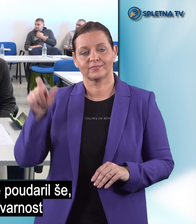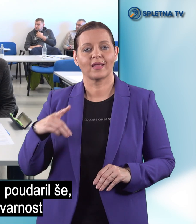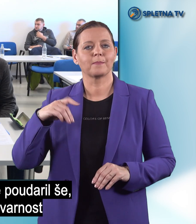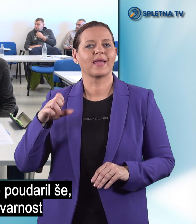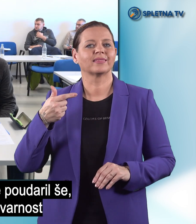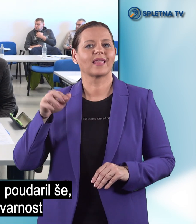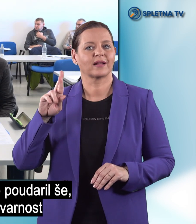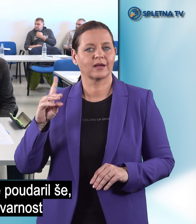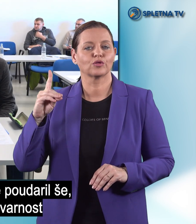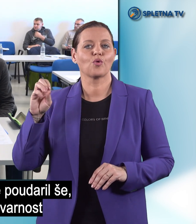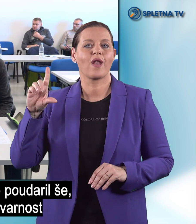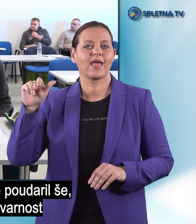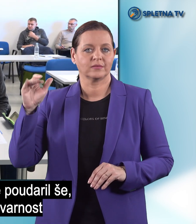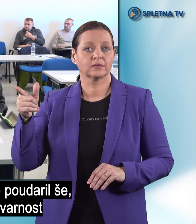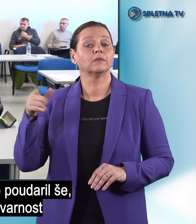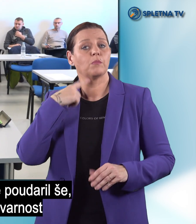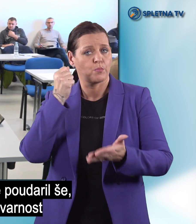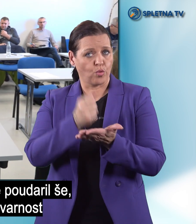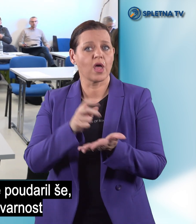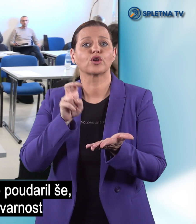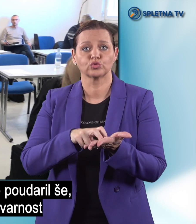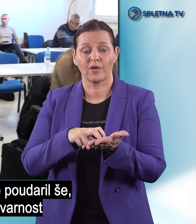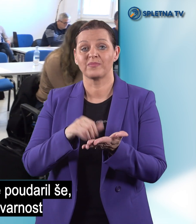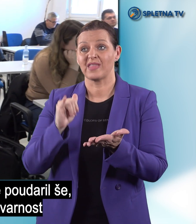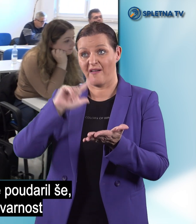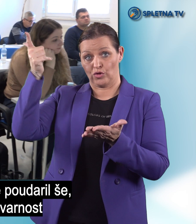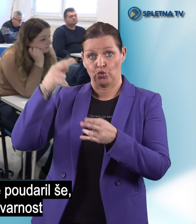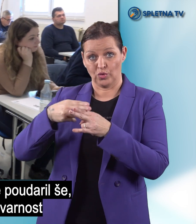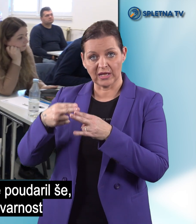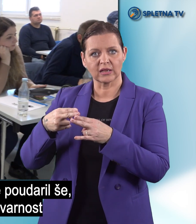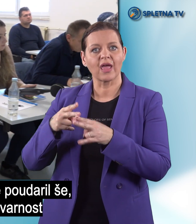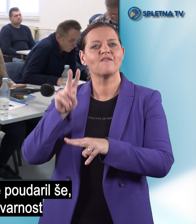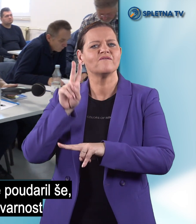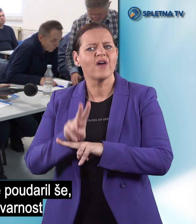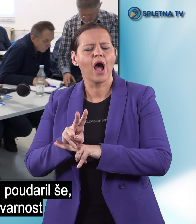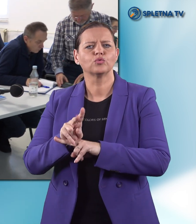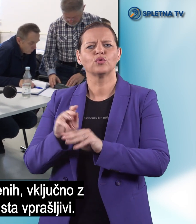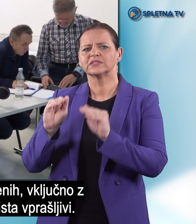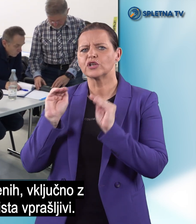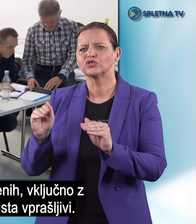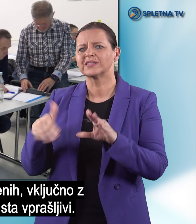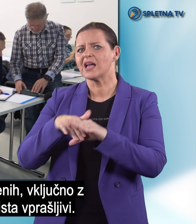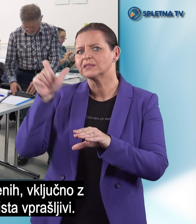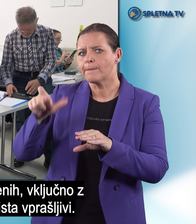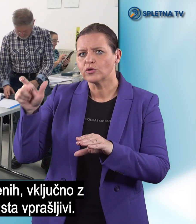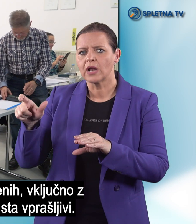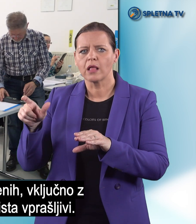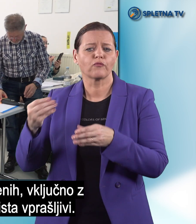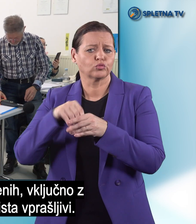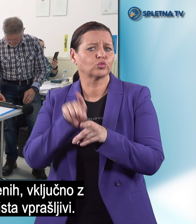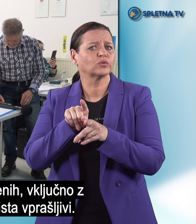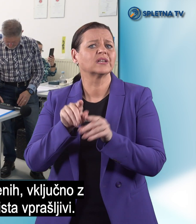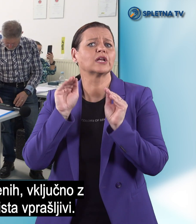Peter Dolenc je poudaril še, da v tujini varnost in zaščita zaposlenih, vključno z zaščito sluha,